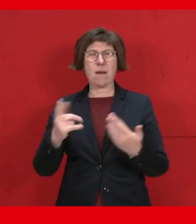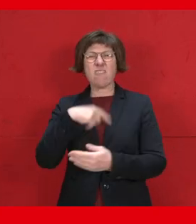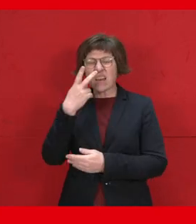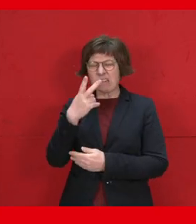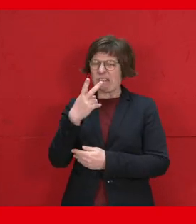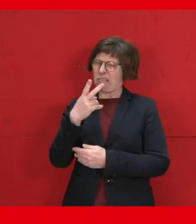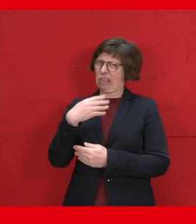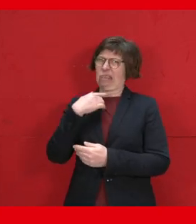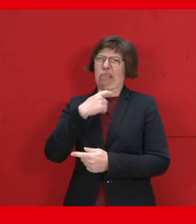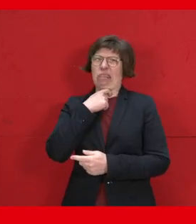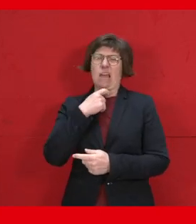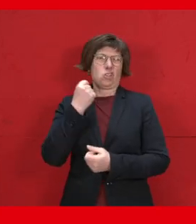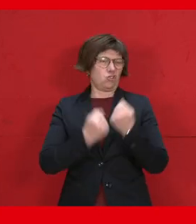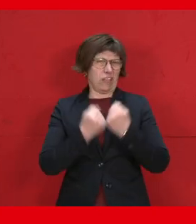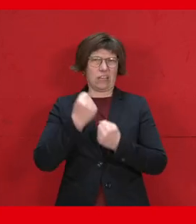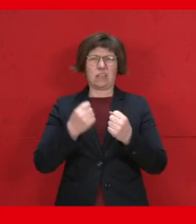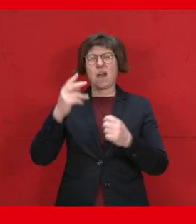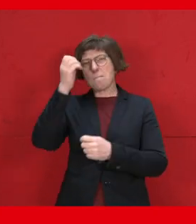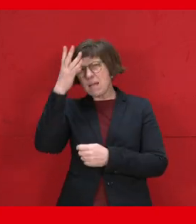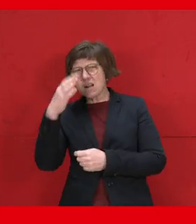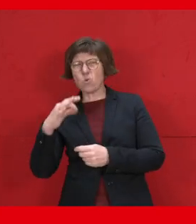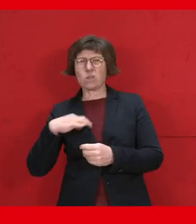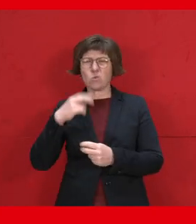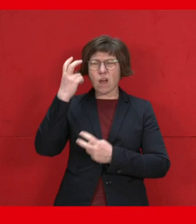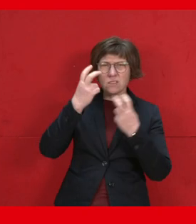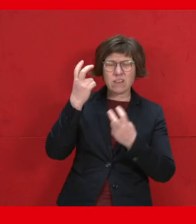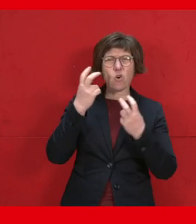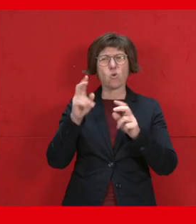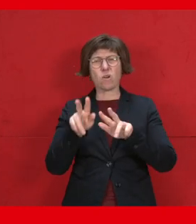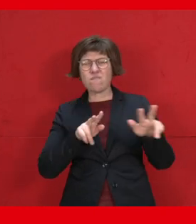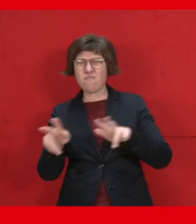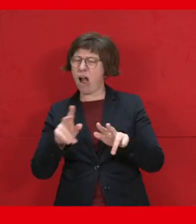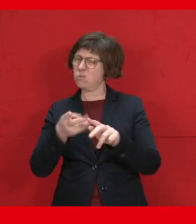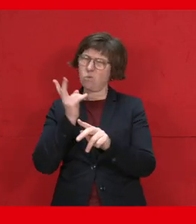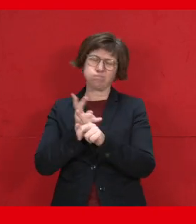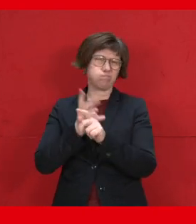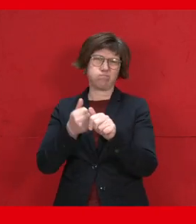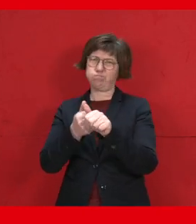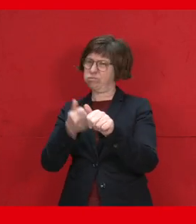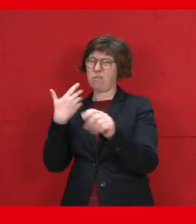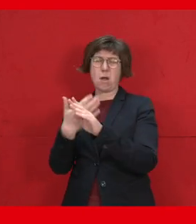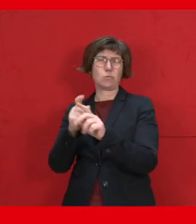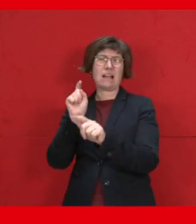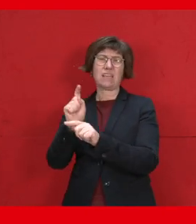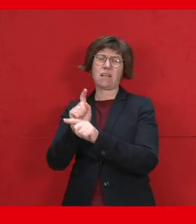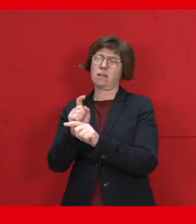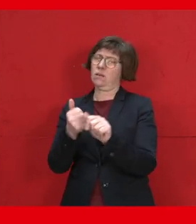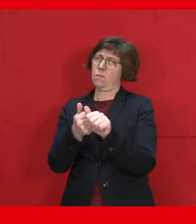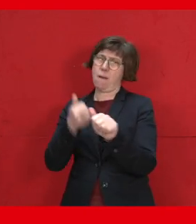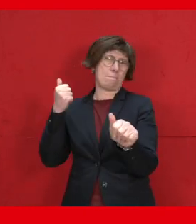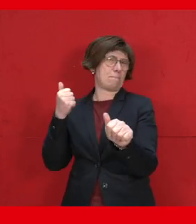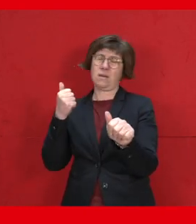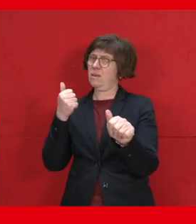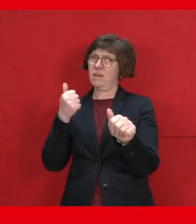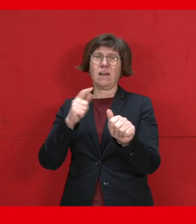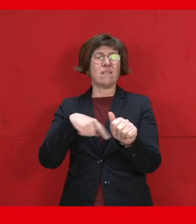es hakt. In der Bildung, in der Gesundheitsversorgung, in der Verwaltung hinken wir bei der Digitalisierung gewaltig hinterher. Wir haben